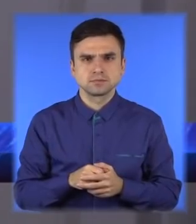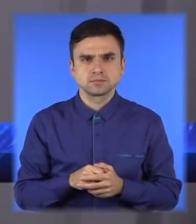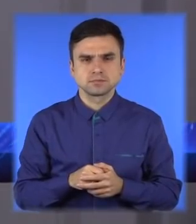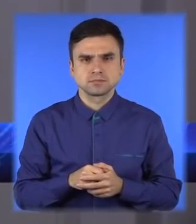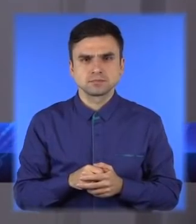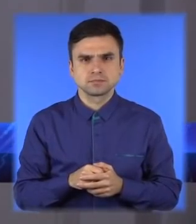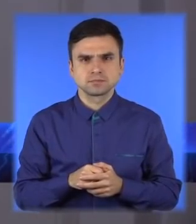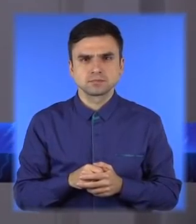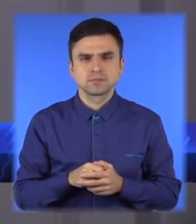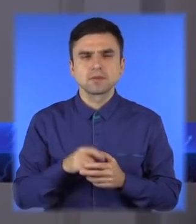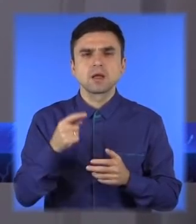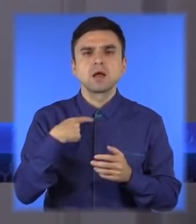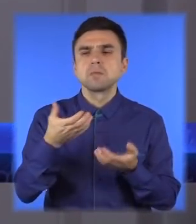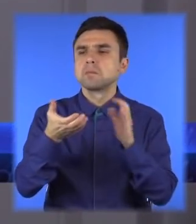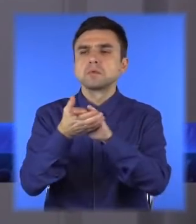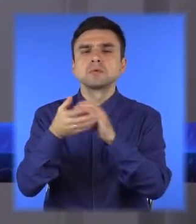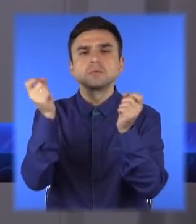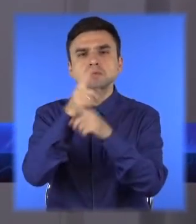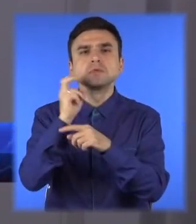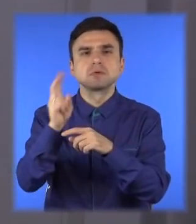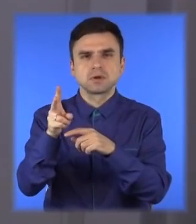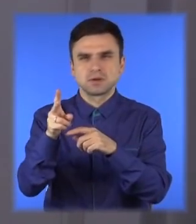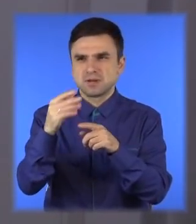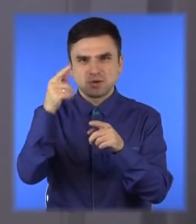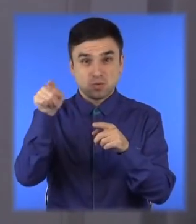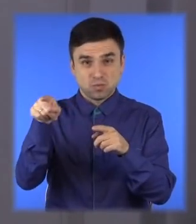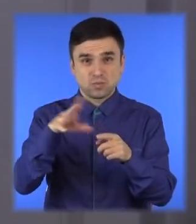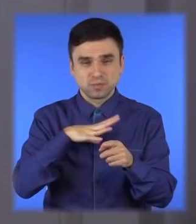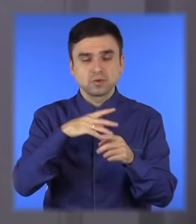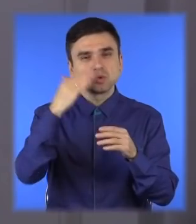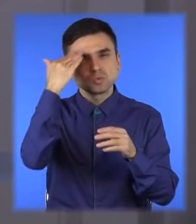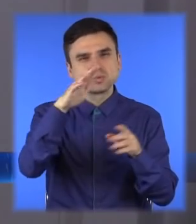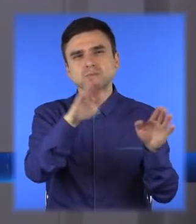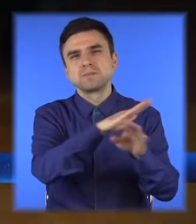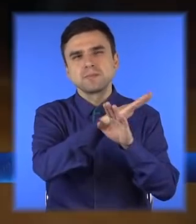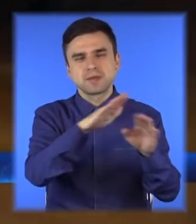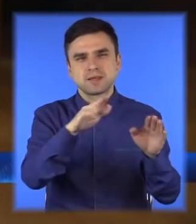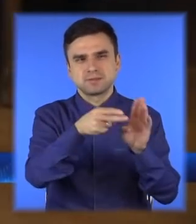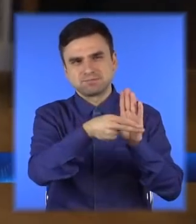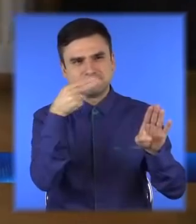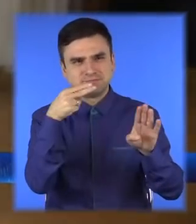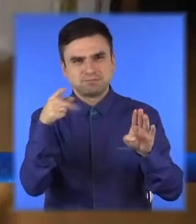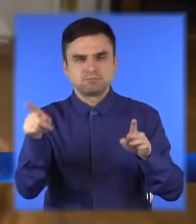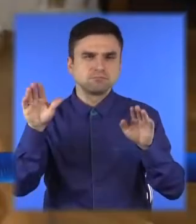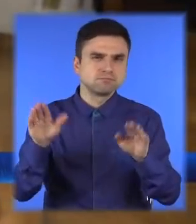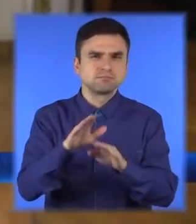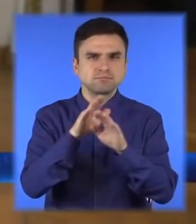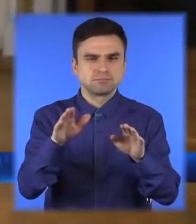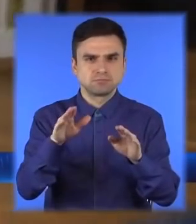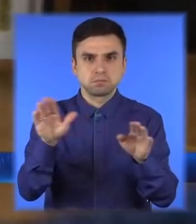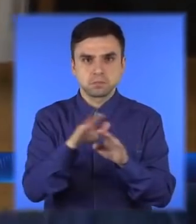коли я услышала його, це «Перепітая пісня «Шампанські очі». Дуже гарна пісня. А от для Тетяни це